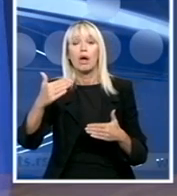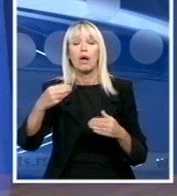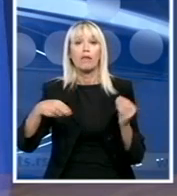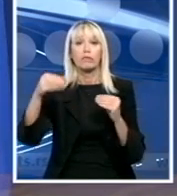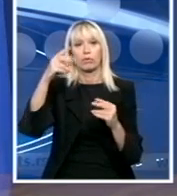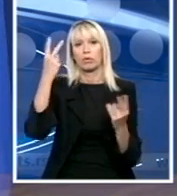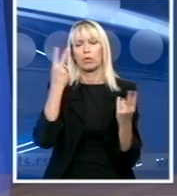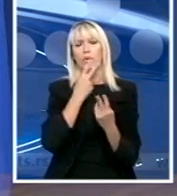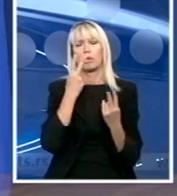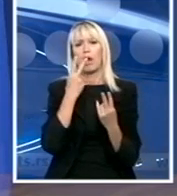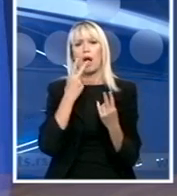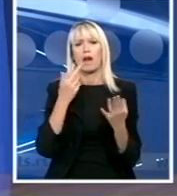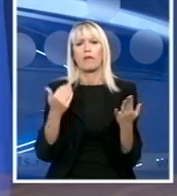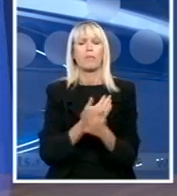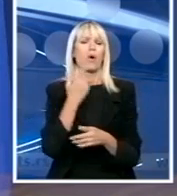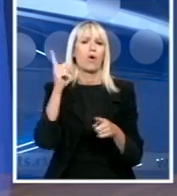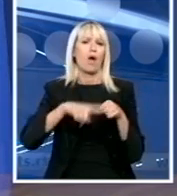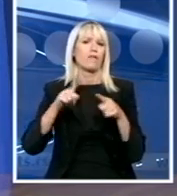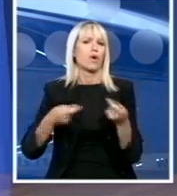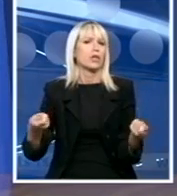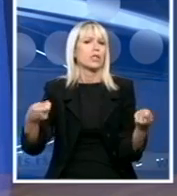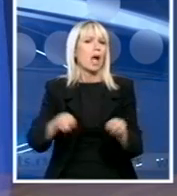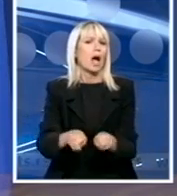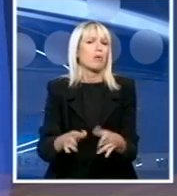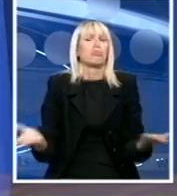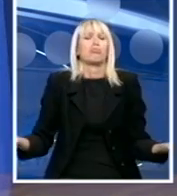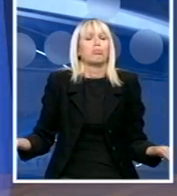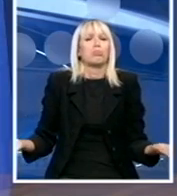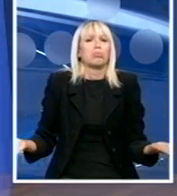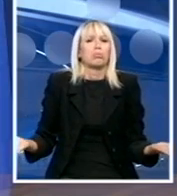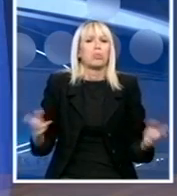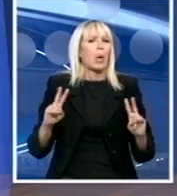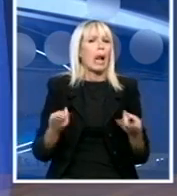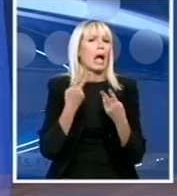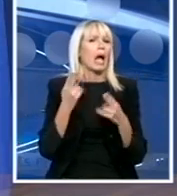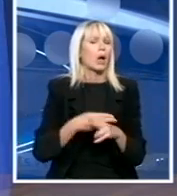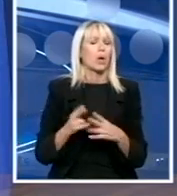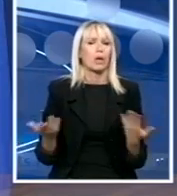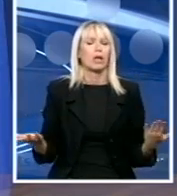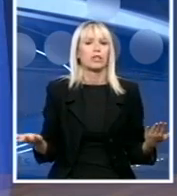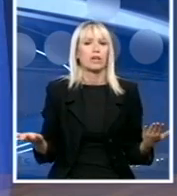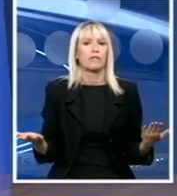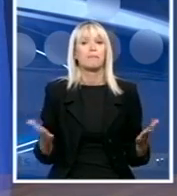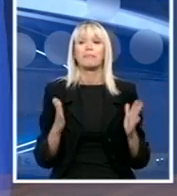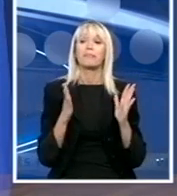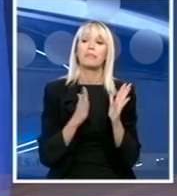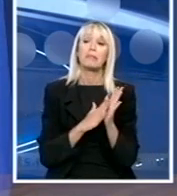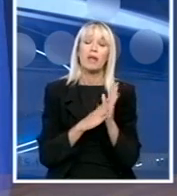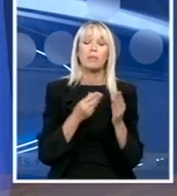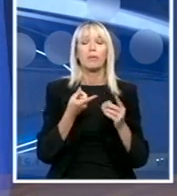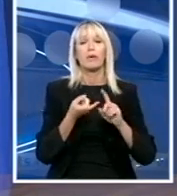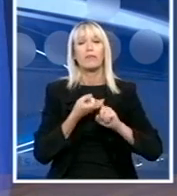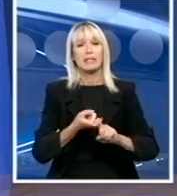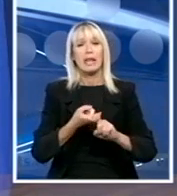onda bi dolazila ponovo u zabranu. Nema tu između. Ako govorimo o tome, o